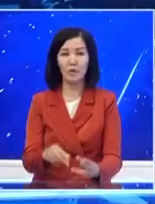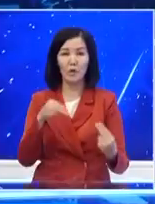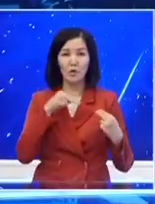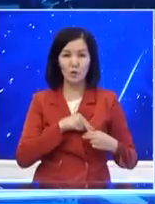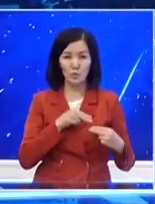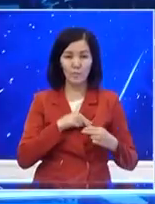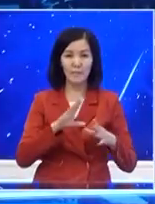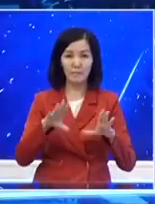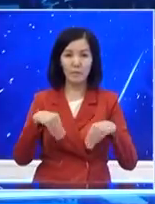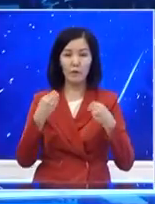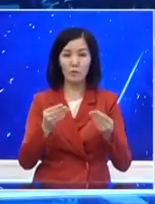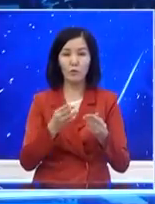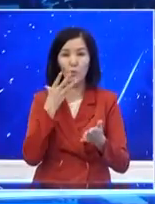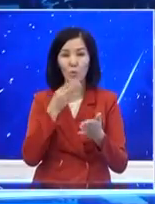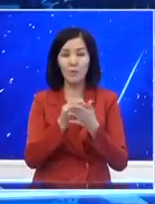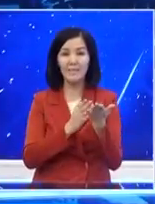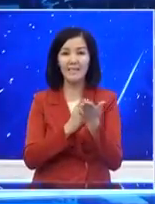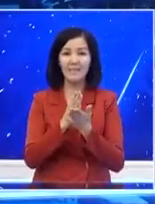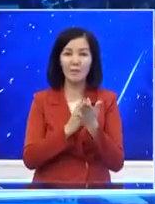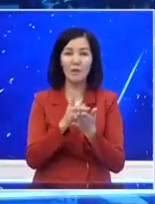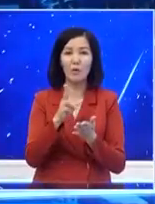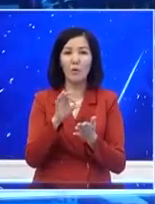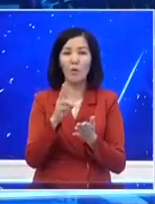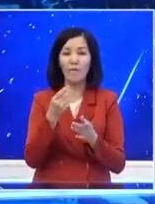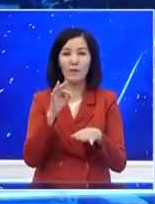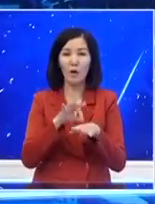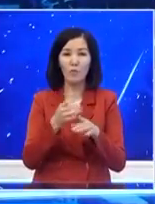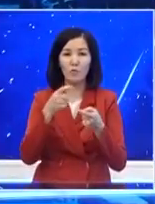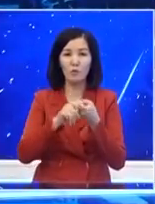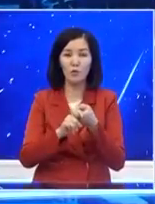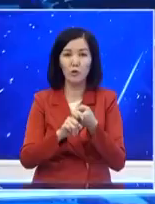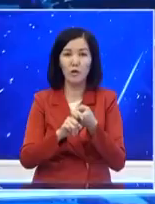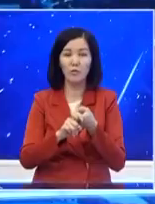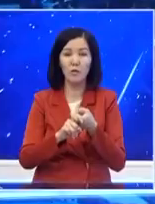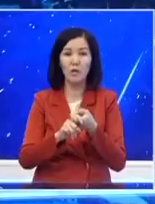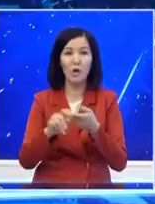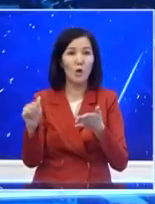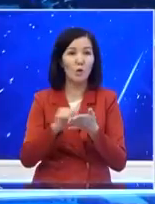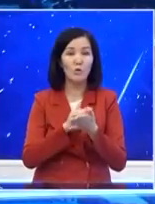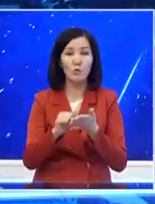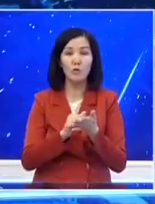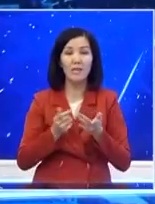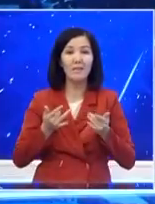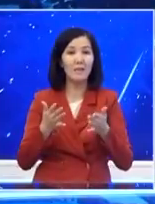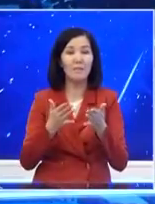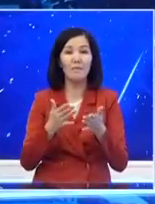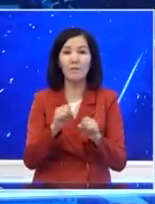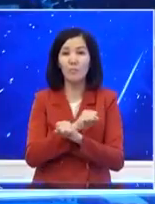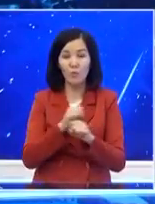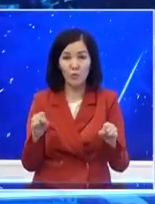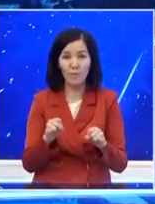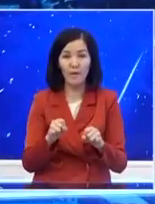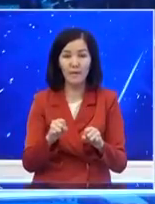Жұмыс берушінің қызметкерлерінен COVID жұқтырған туралы анықтама сұрауға құқысы жоқ. Қызметкерлердің өз қаражатынан